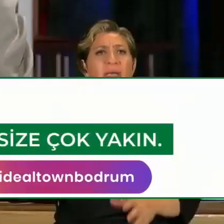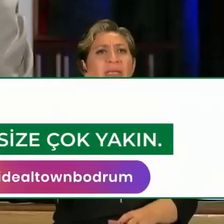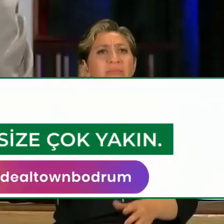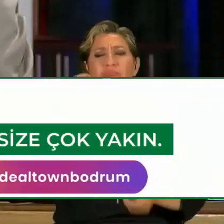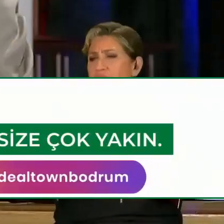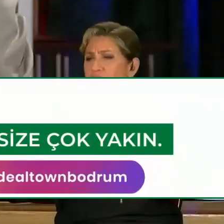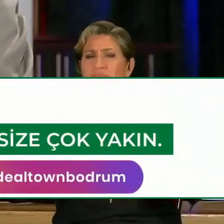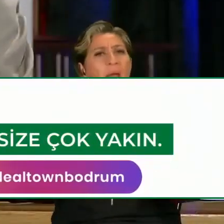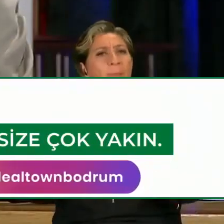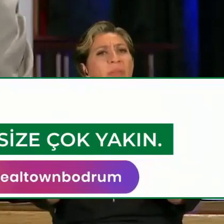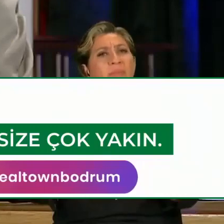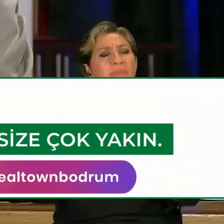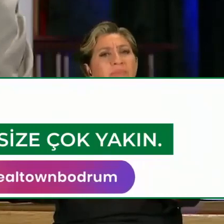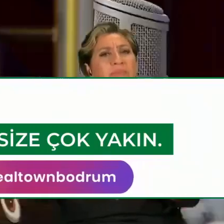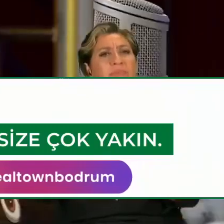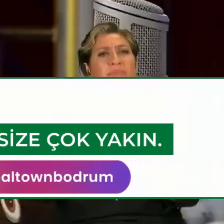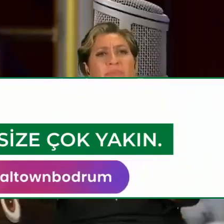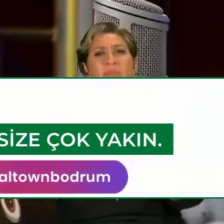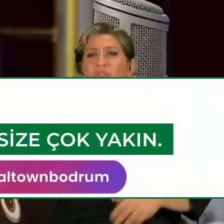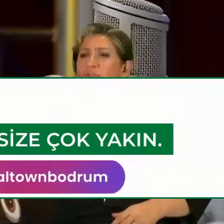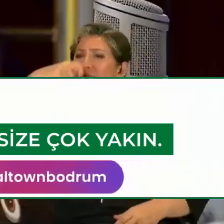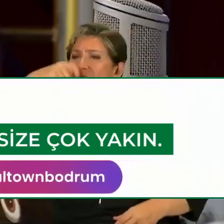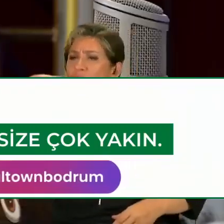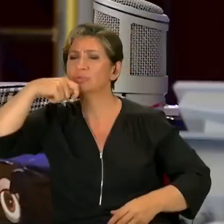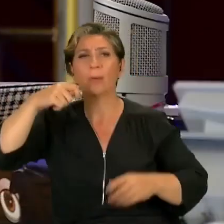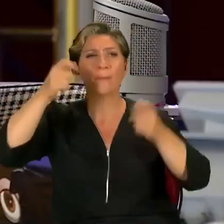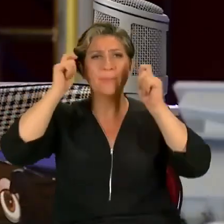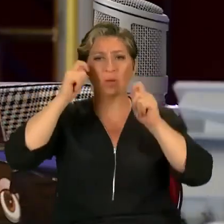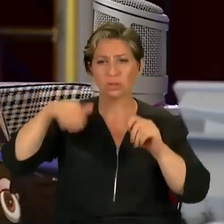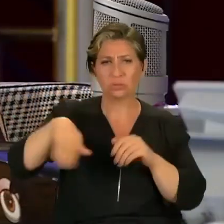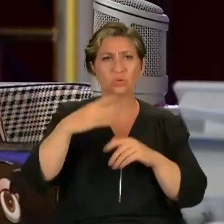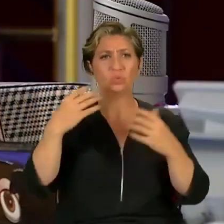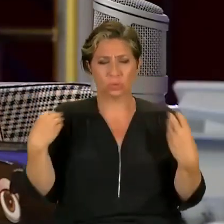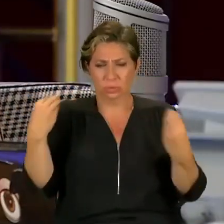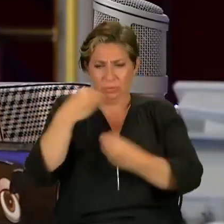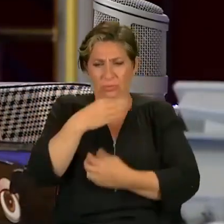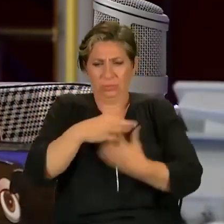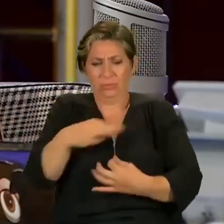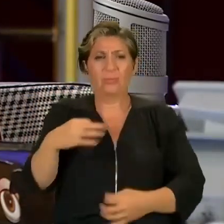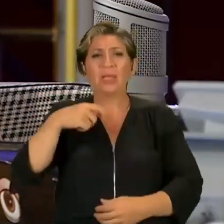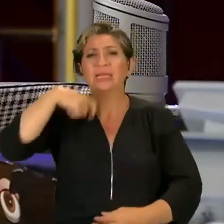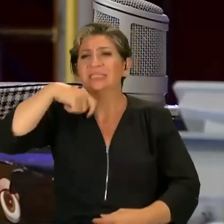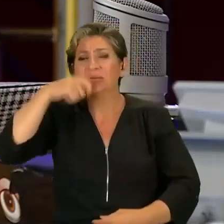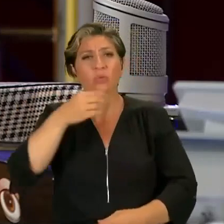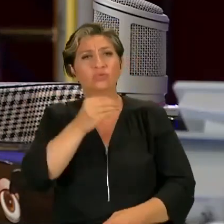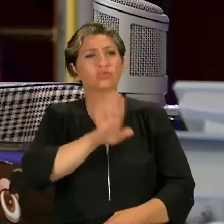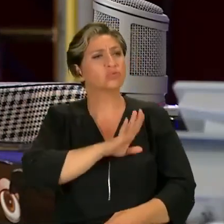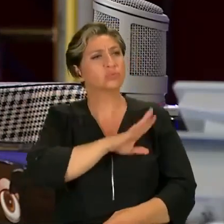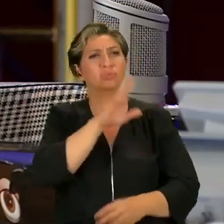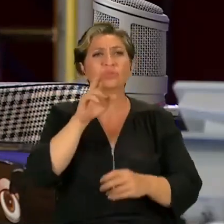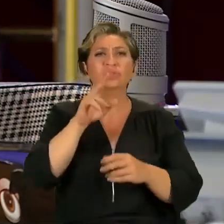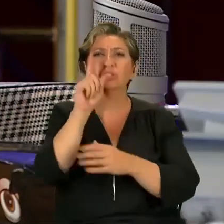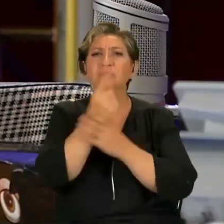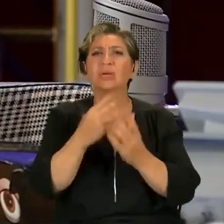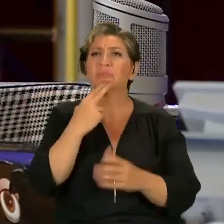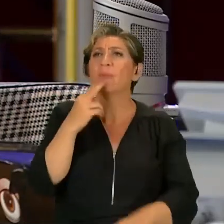gezerek her işi yaptım evde. Bir taraftan dişimi fırçalarken banyodan çıkmışım. Üstümde bir iç çamaşırı. Ama o çocuklar hiçbir zaman